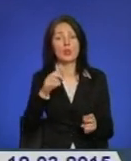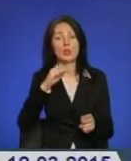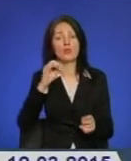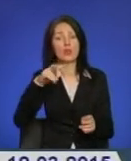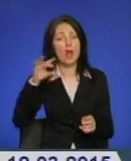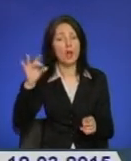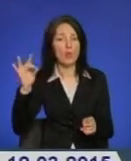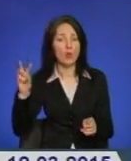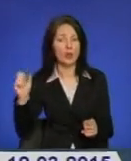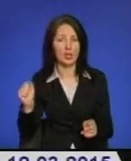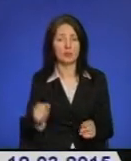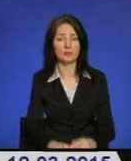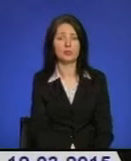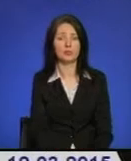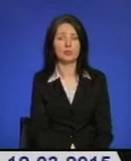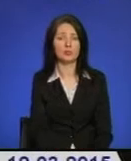і наші кореспонденти